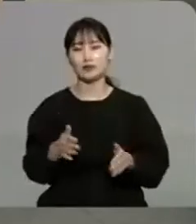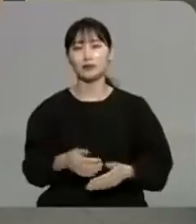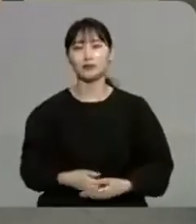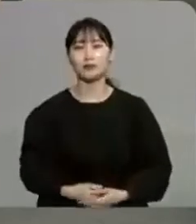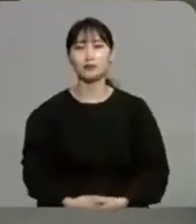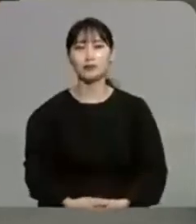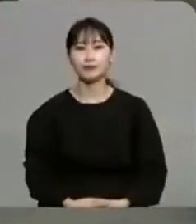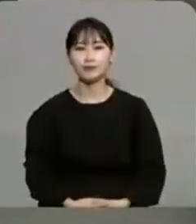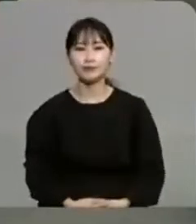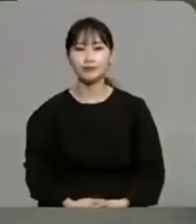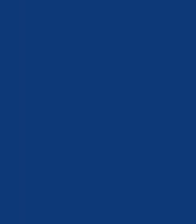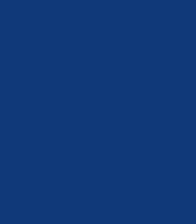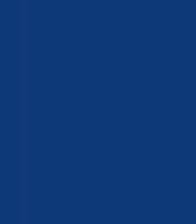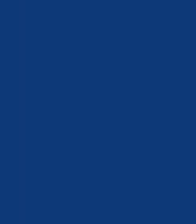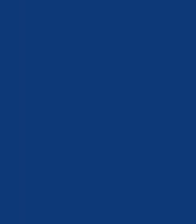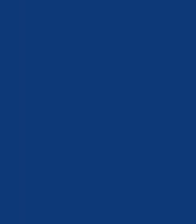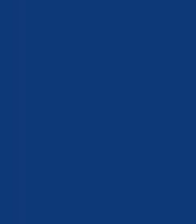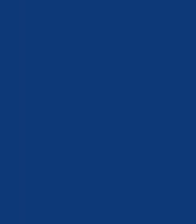입니다